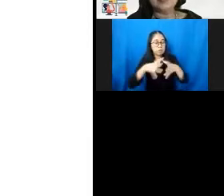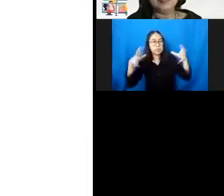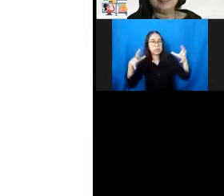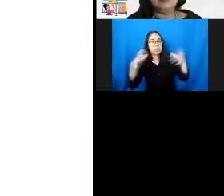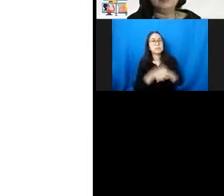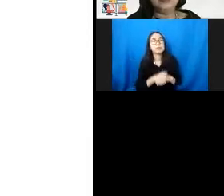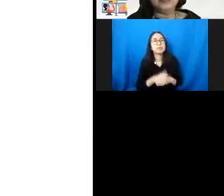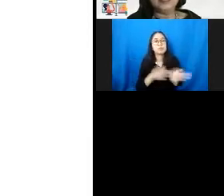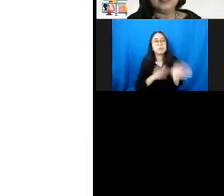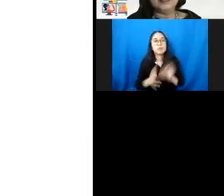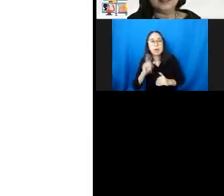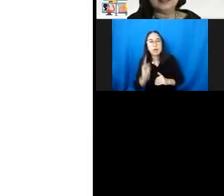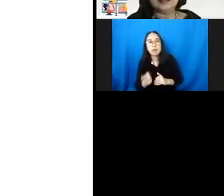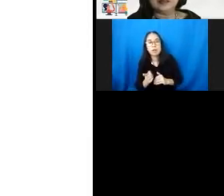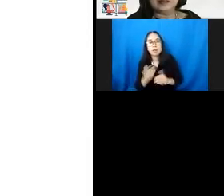ada yang melalui